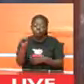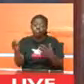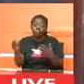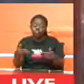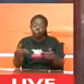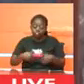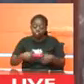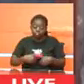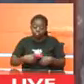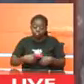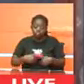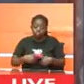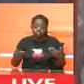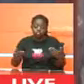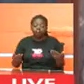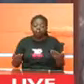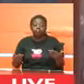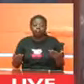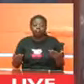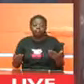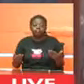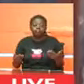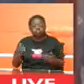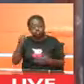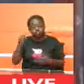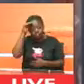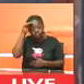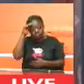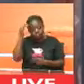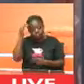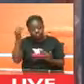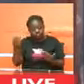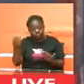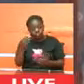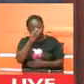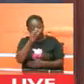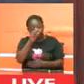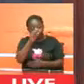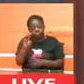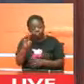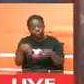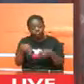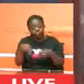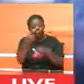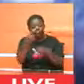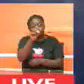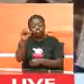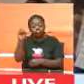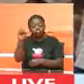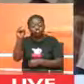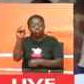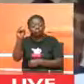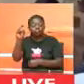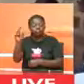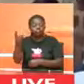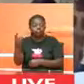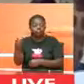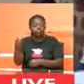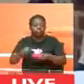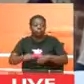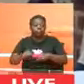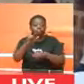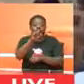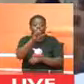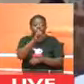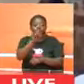balisa batuziza wansi omujasi yageze bageza omujasi basatu wakyapasi omujasi nabo we mitwalo 10 ya dikash tuchivu akulira berodi bano